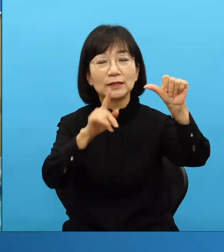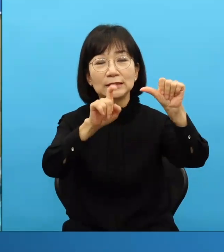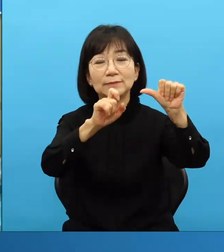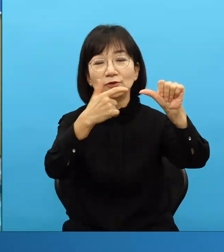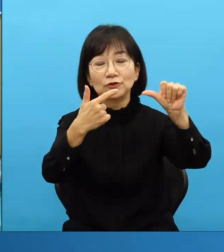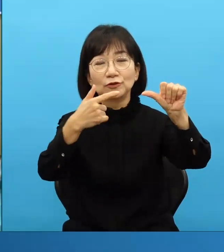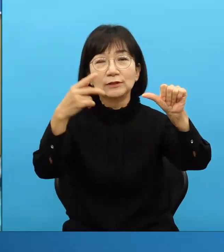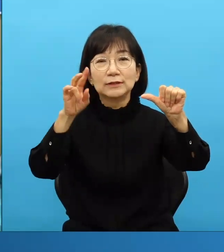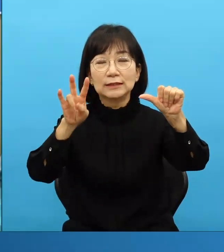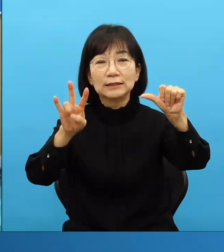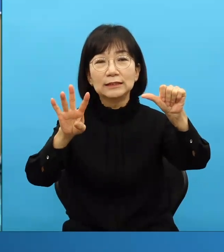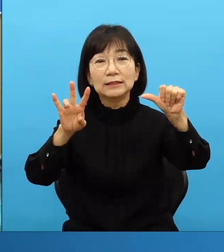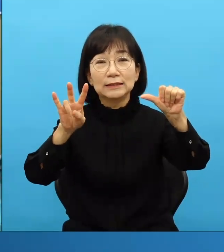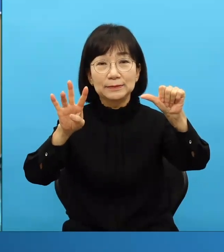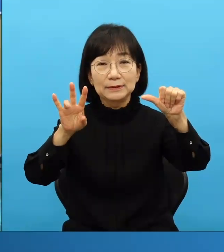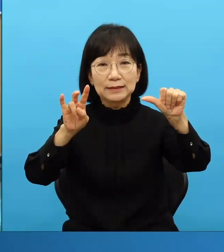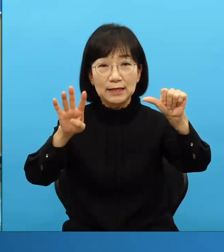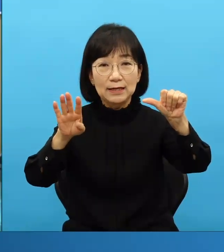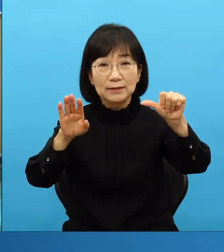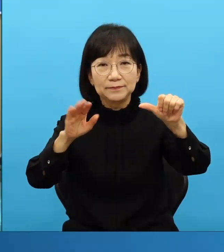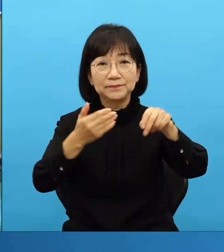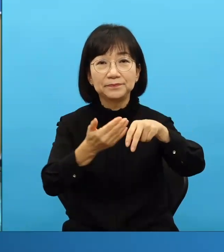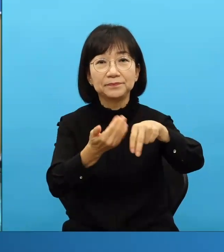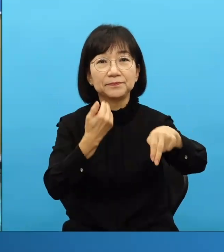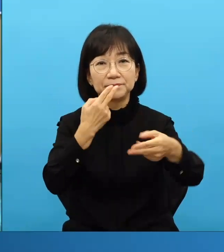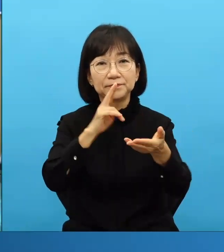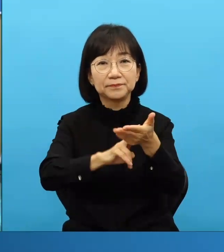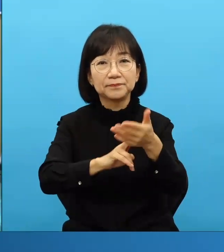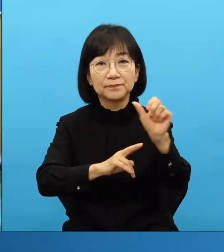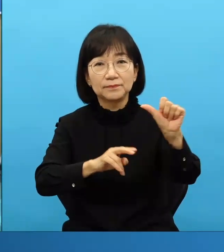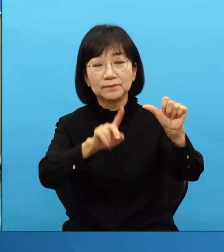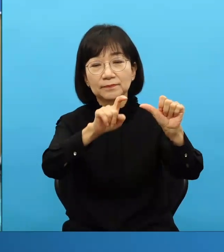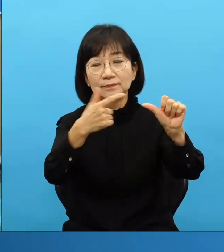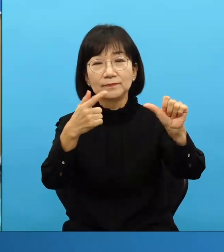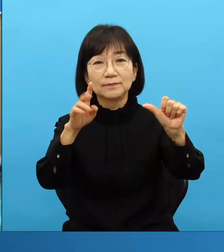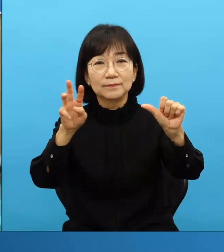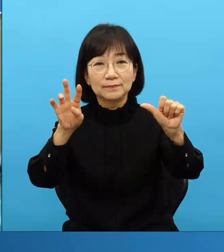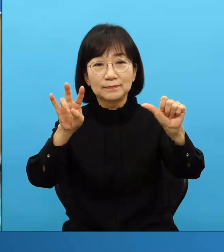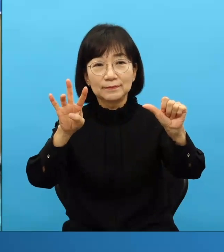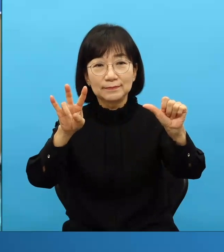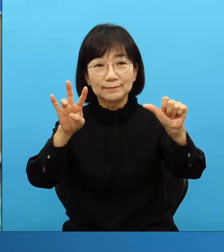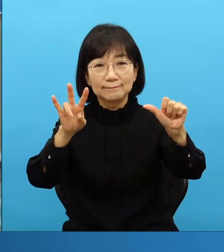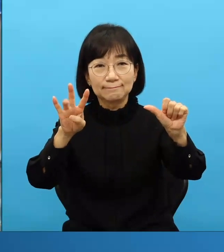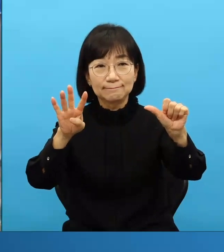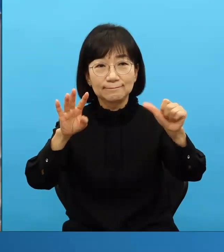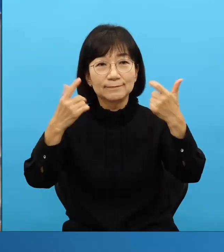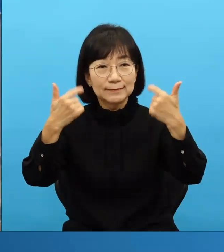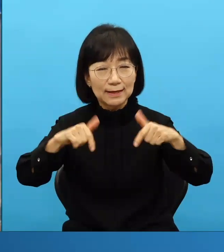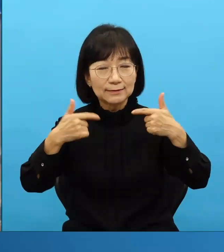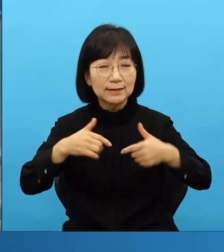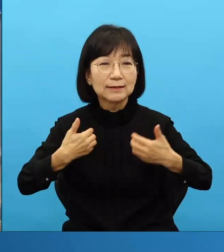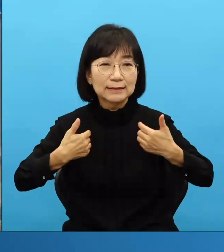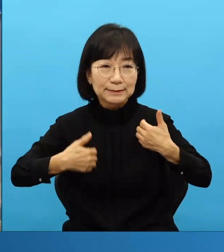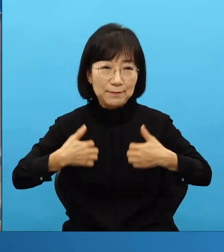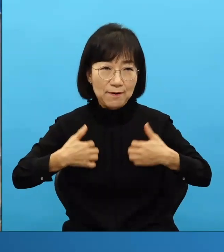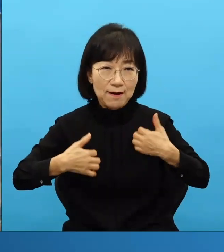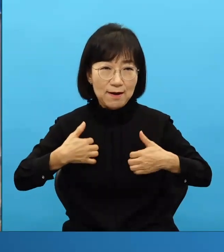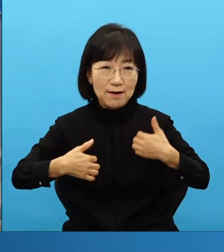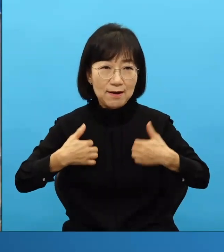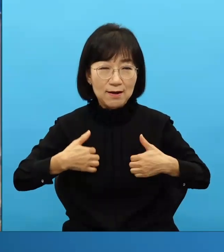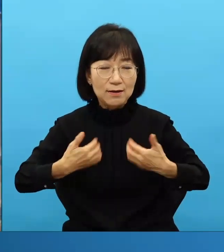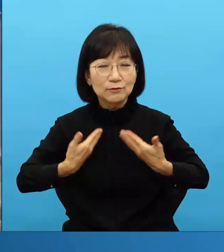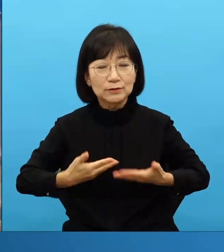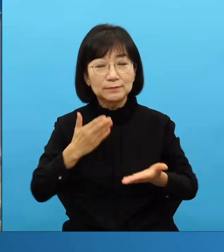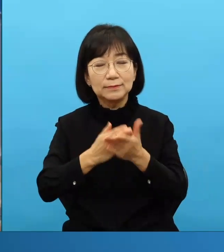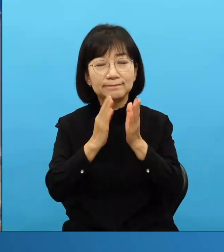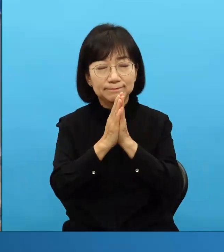this week is 1 Thessalonians chapter 5 verses 16 to 24. 항상 기뻐하라. 쉬지 말고 기도하라.